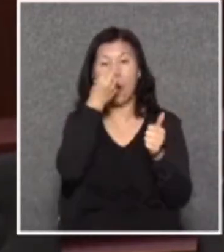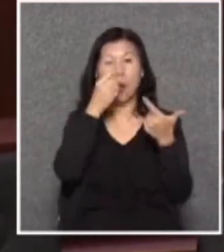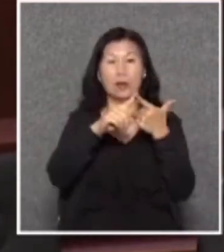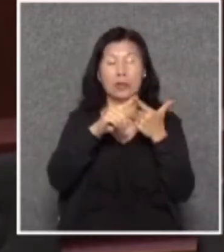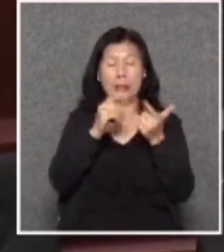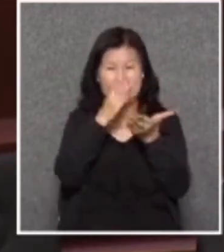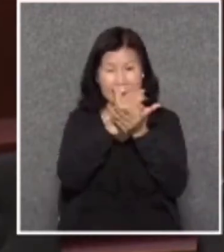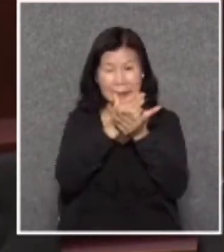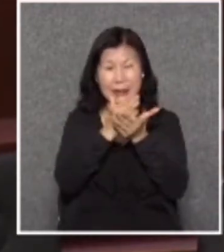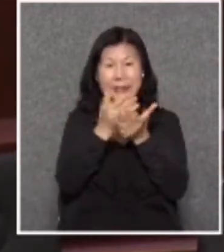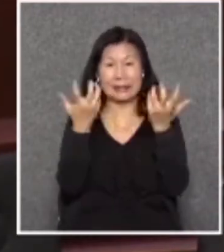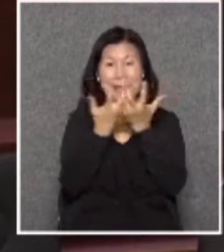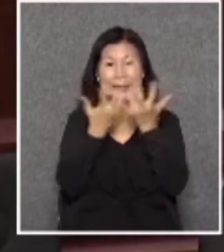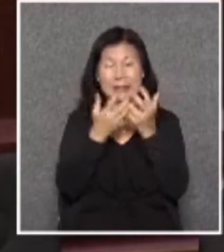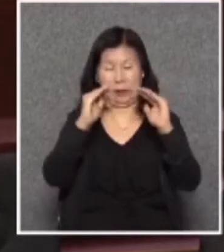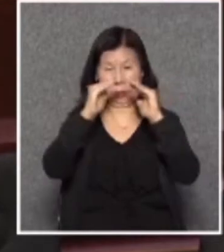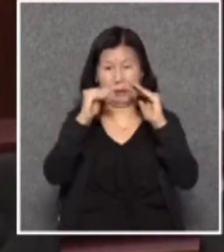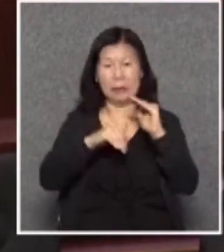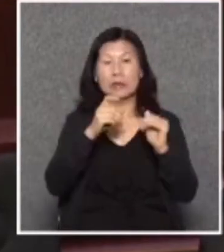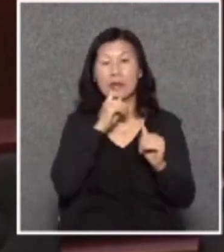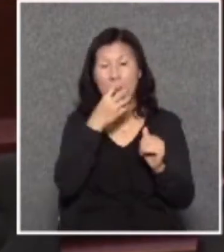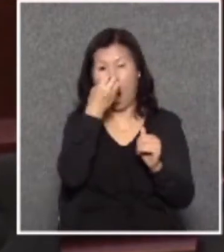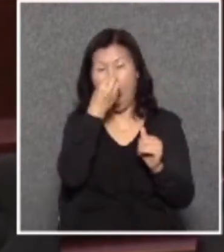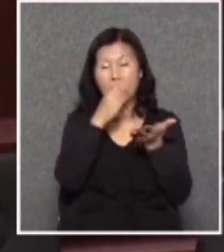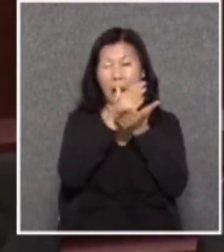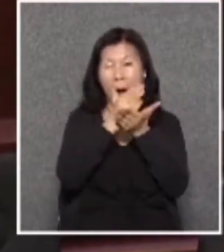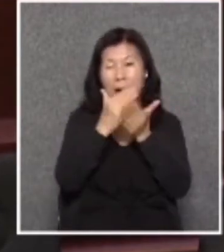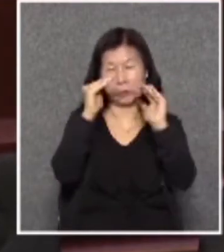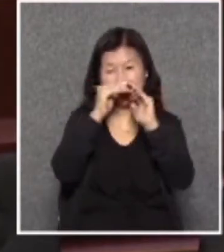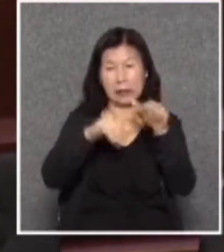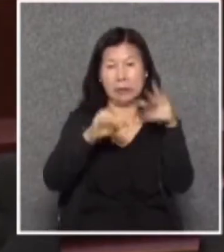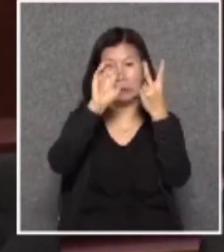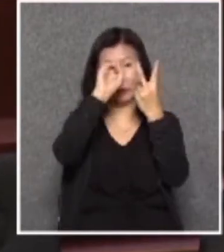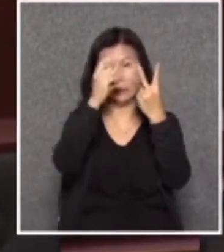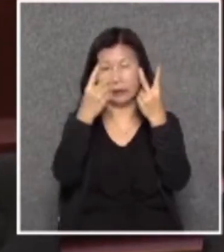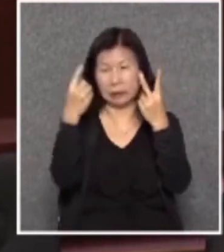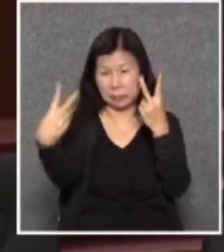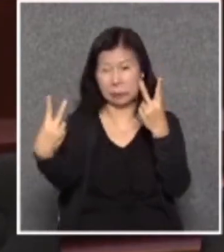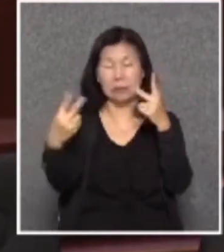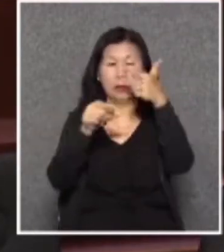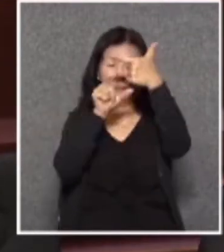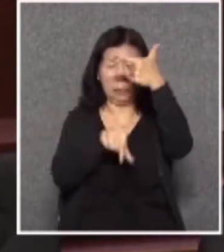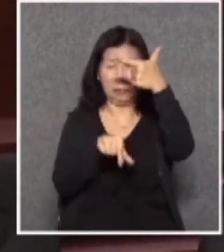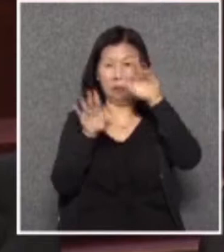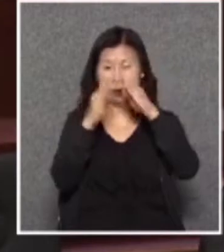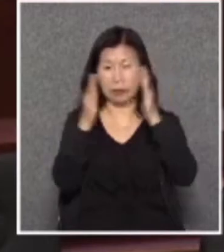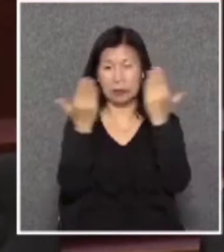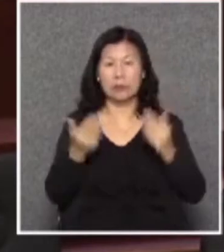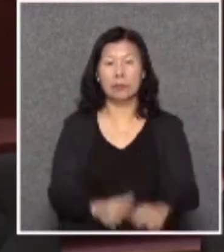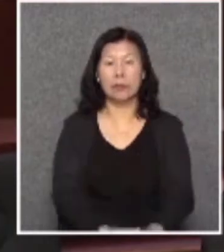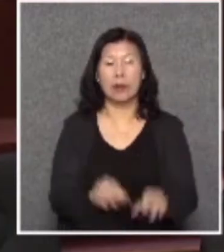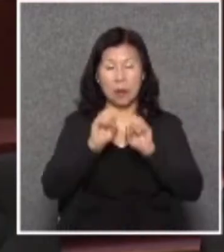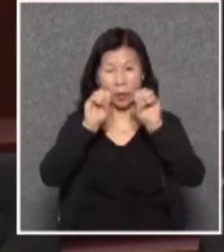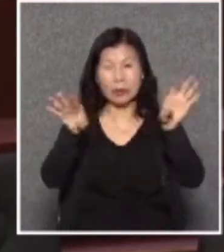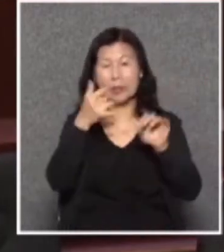考試及評核局，簡稱是考評局，在2012年8月開始展開